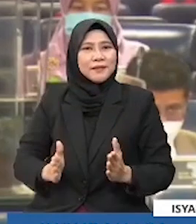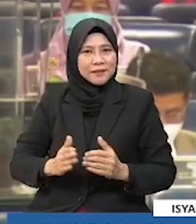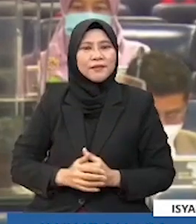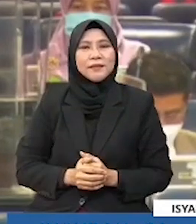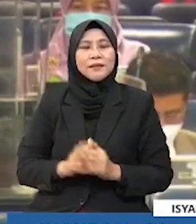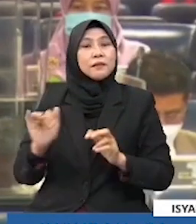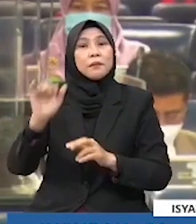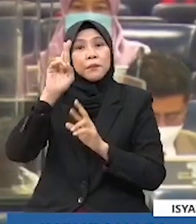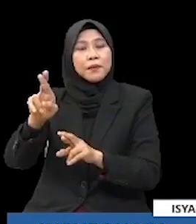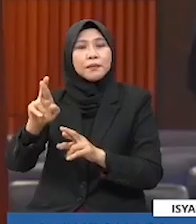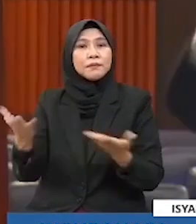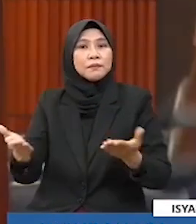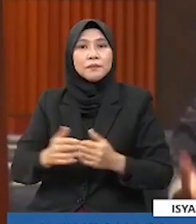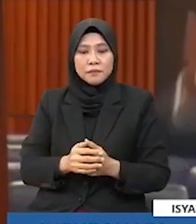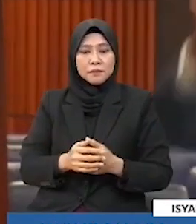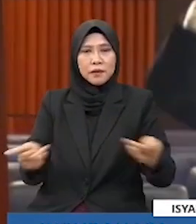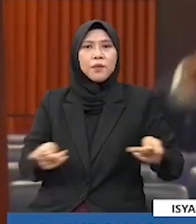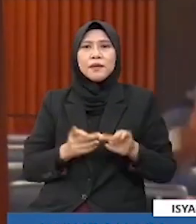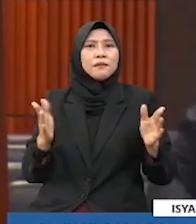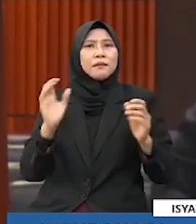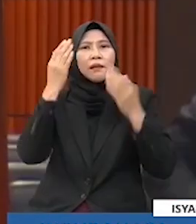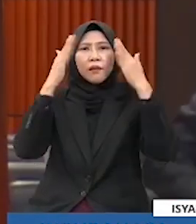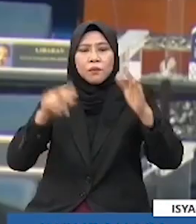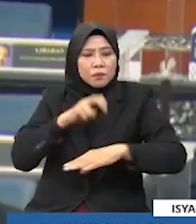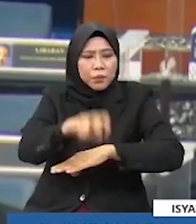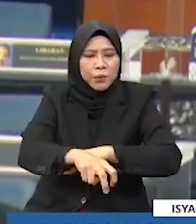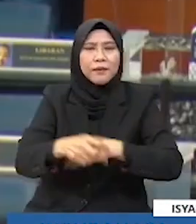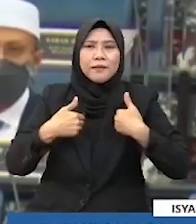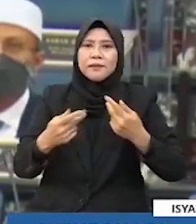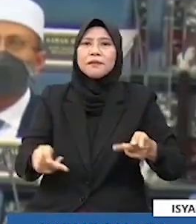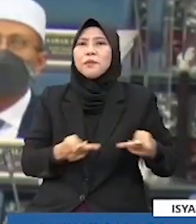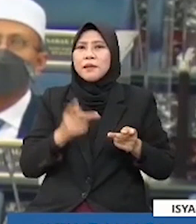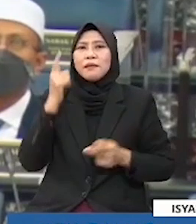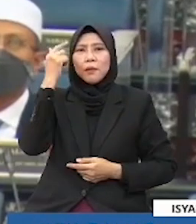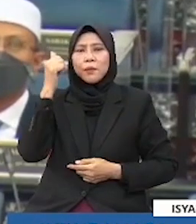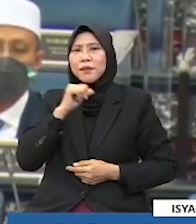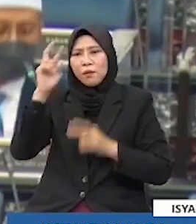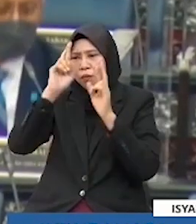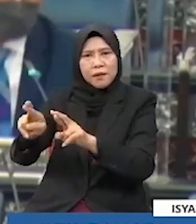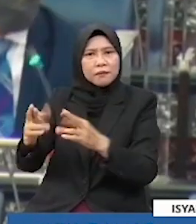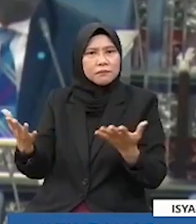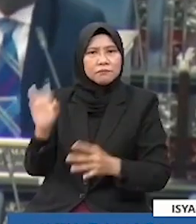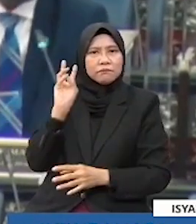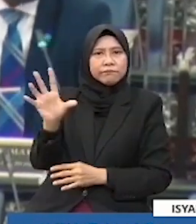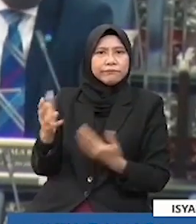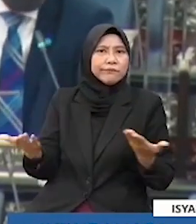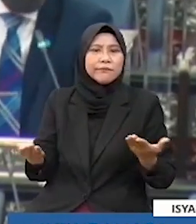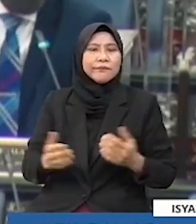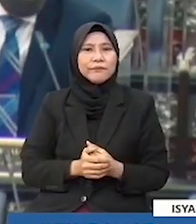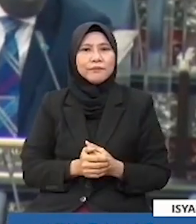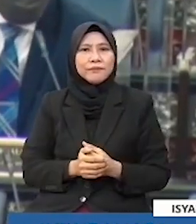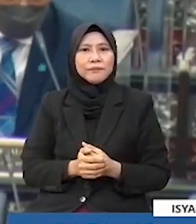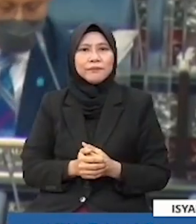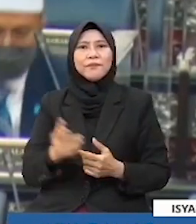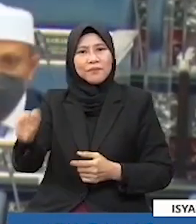nama menteri silakan pikir di kawasan sangat bola kawuryan voltase oermen langsung apel